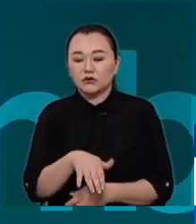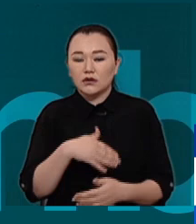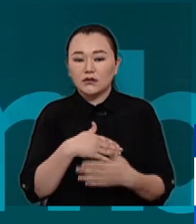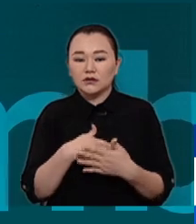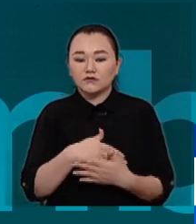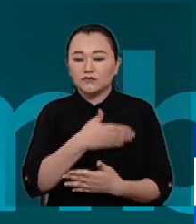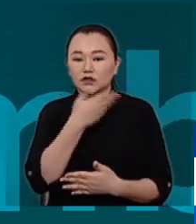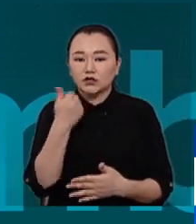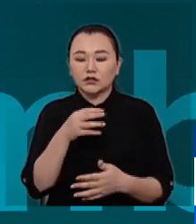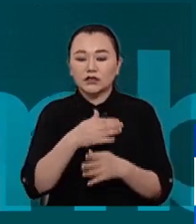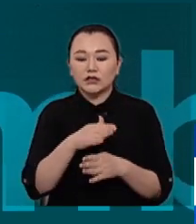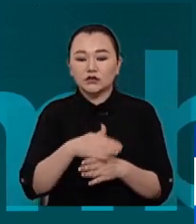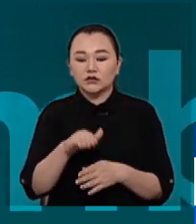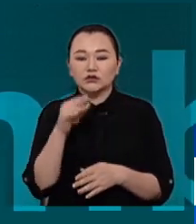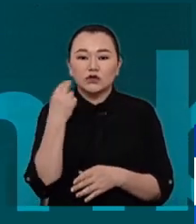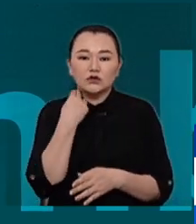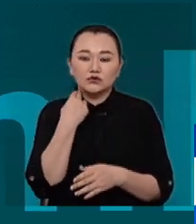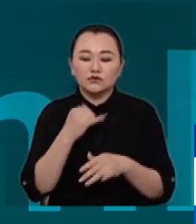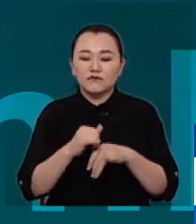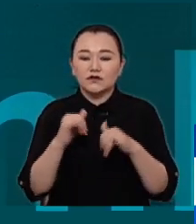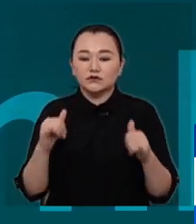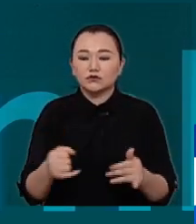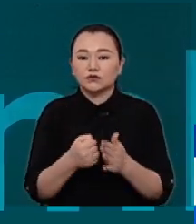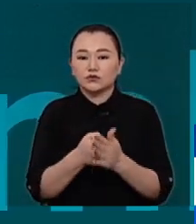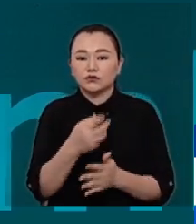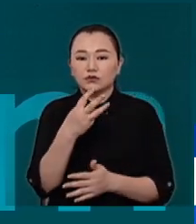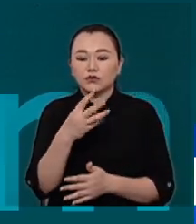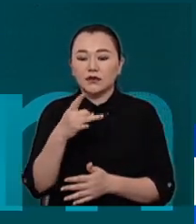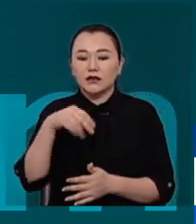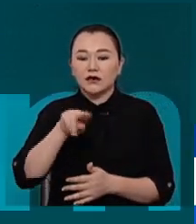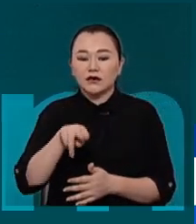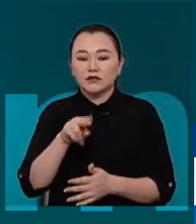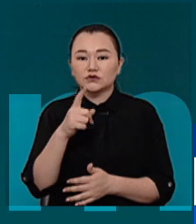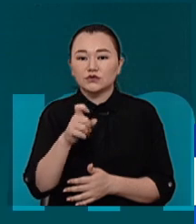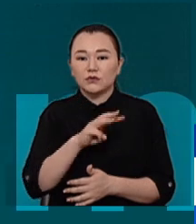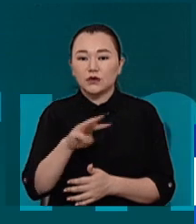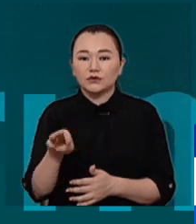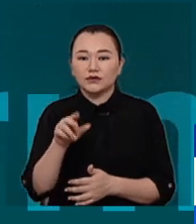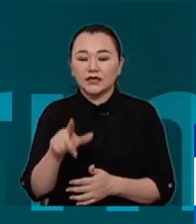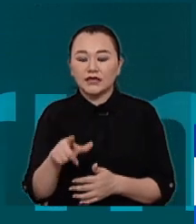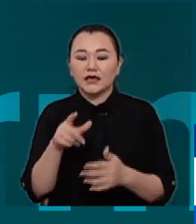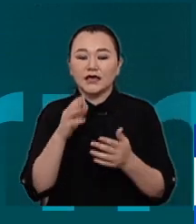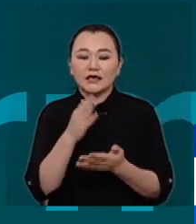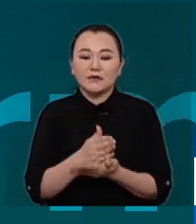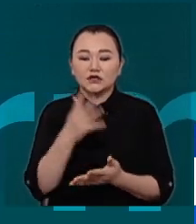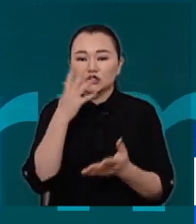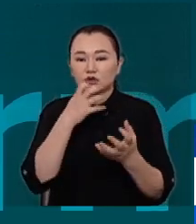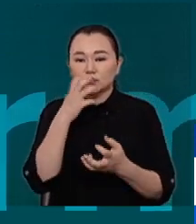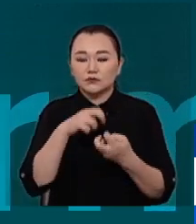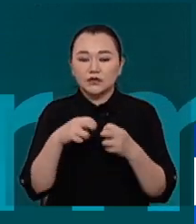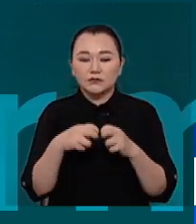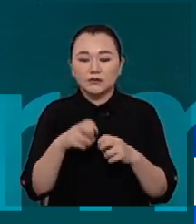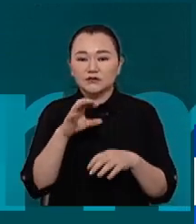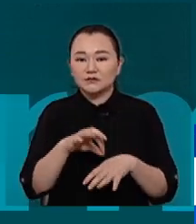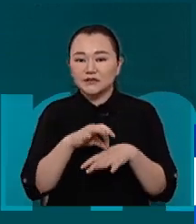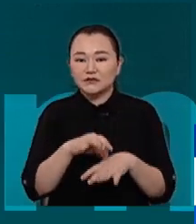активности. Кредиторская задолженность возросла до 3 миллиардов 100 миллионов тенге. Имеются серьезные проблемы с